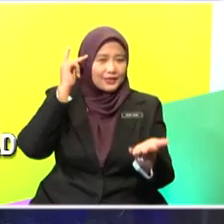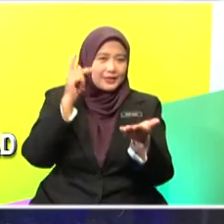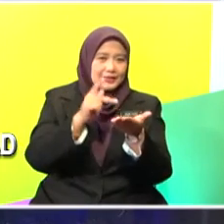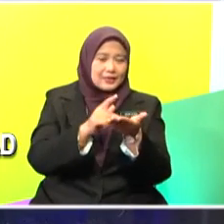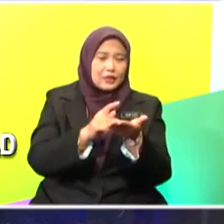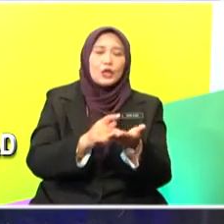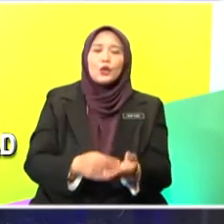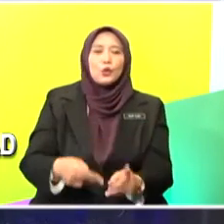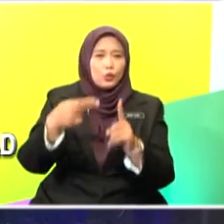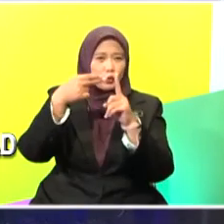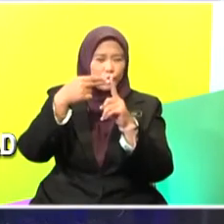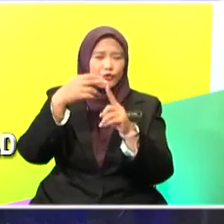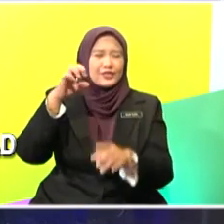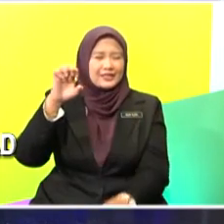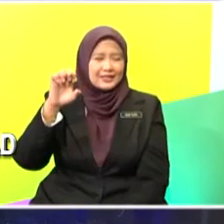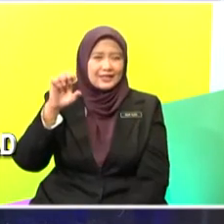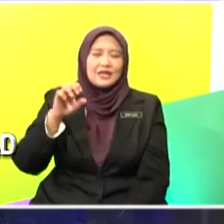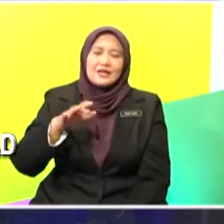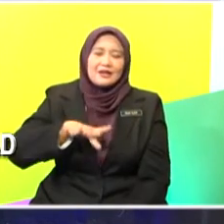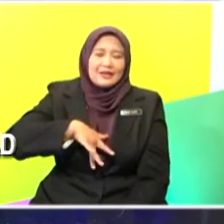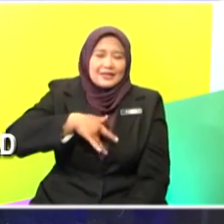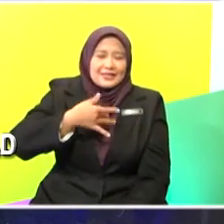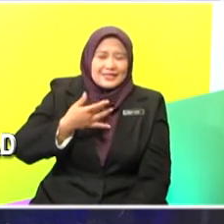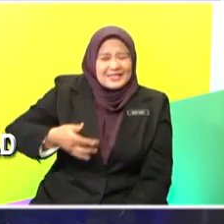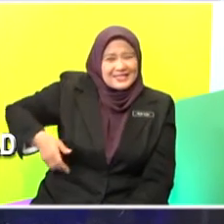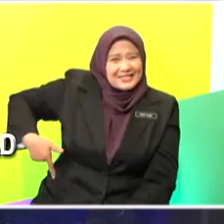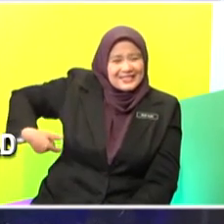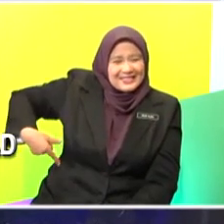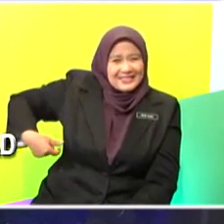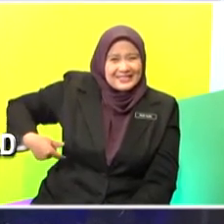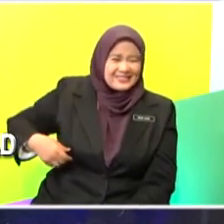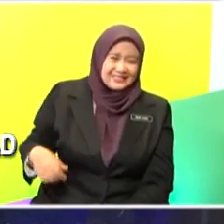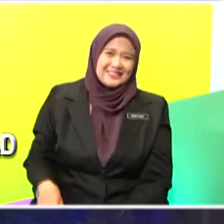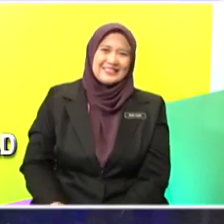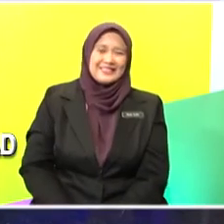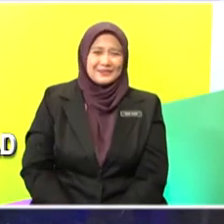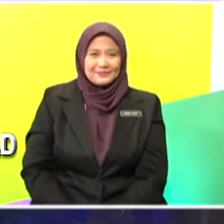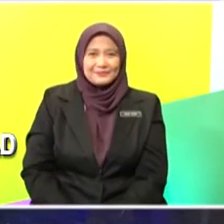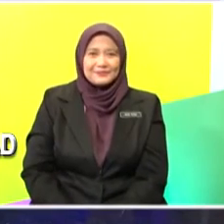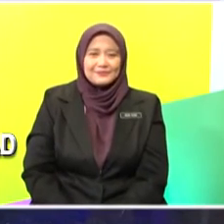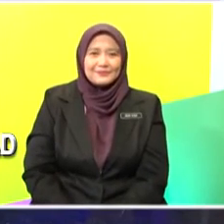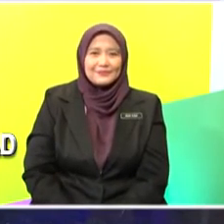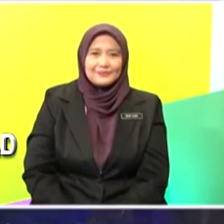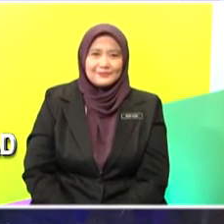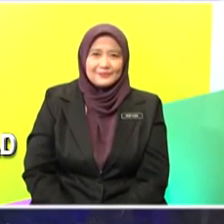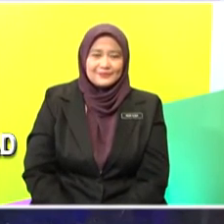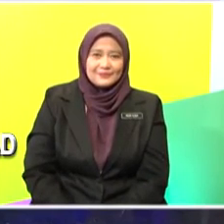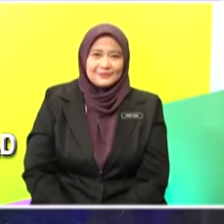I, rasa geli I. Lah betul lah. Bila kita rasa geli